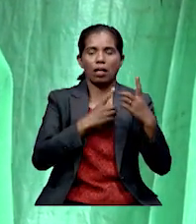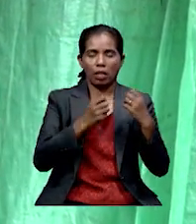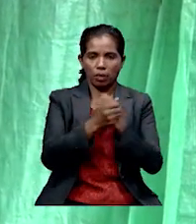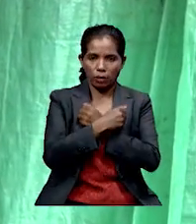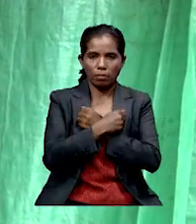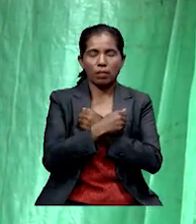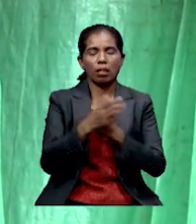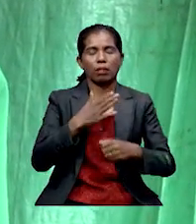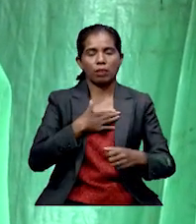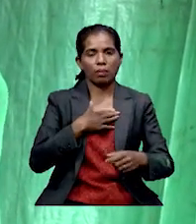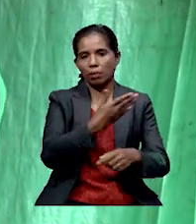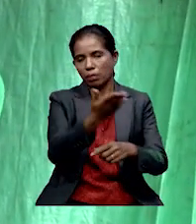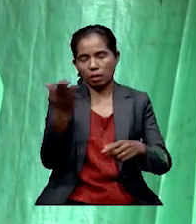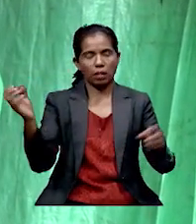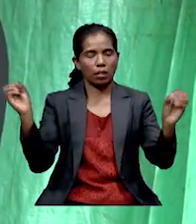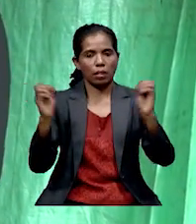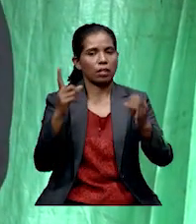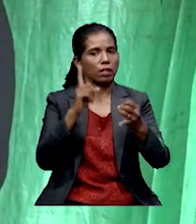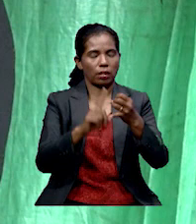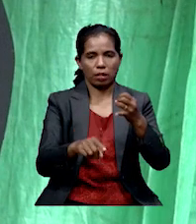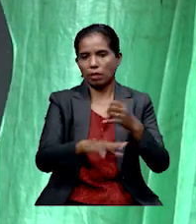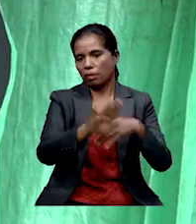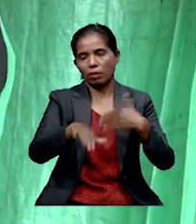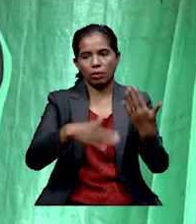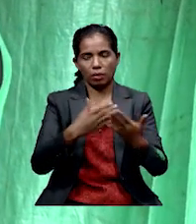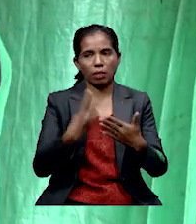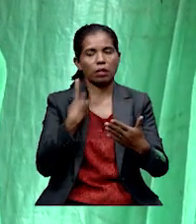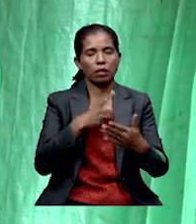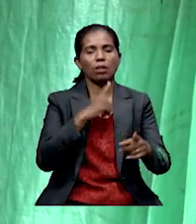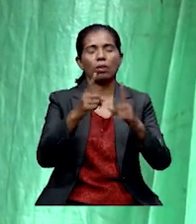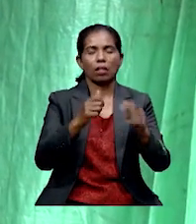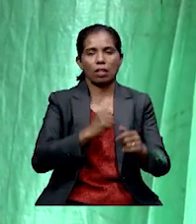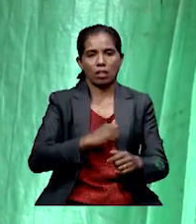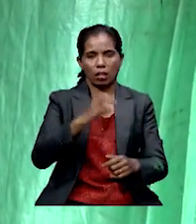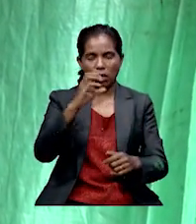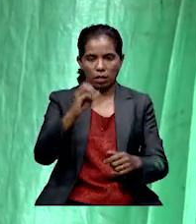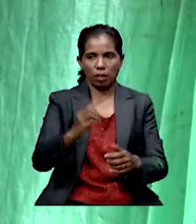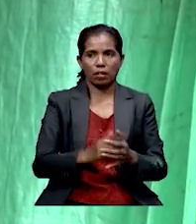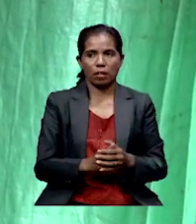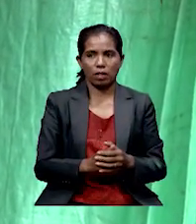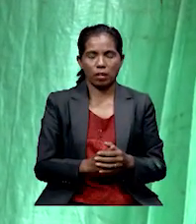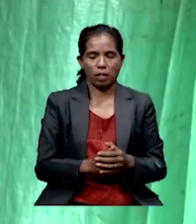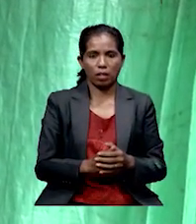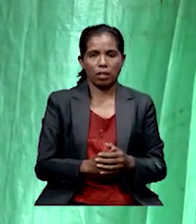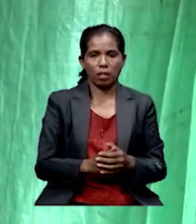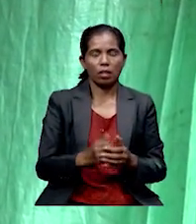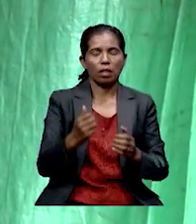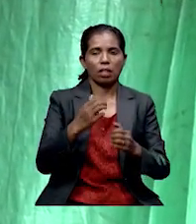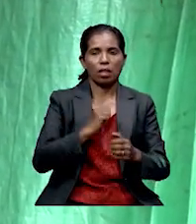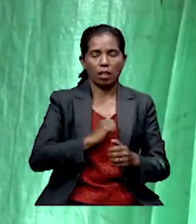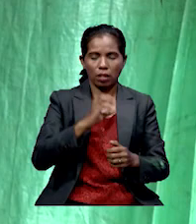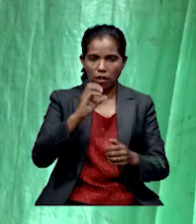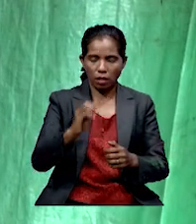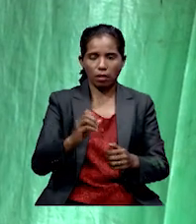misirne la iha roho. Neba iha roho. Ita kuli ainarus, rai ne rai rubi tu, rai mesa